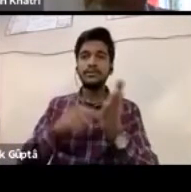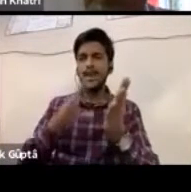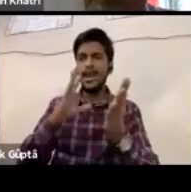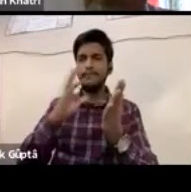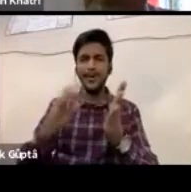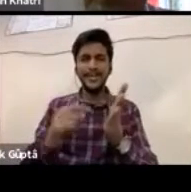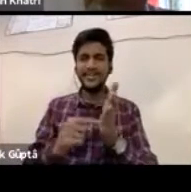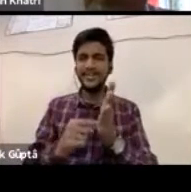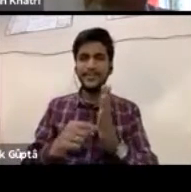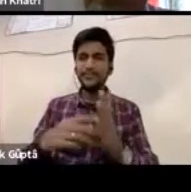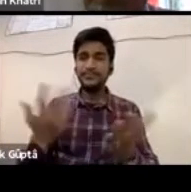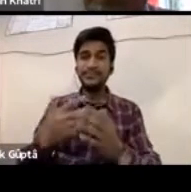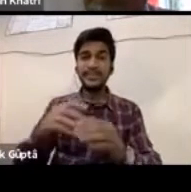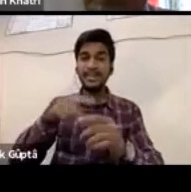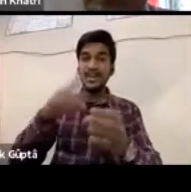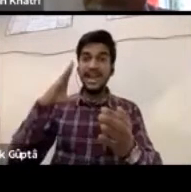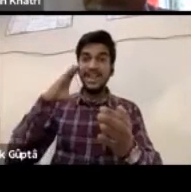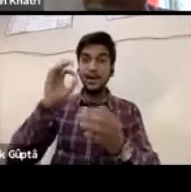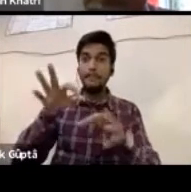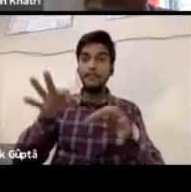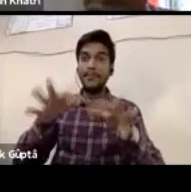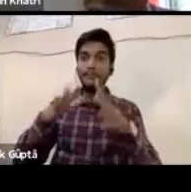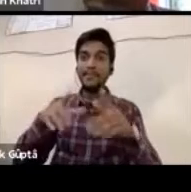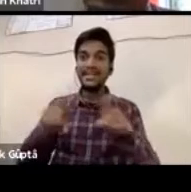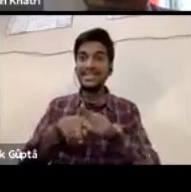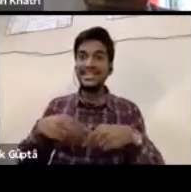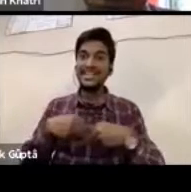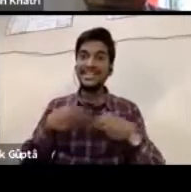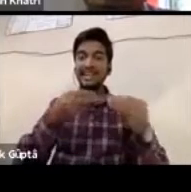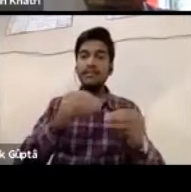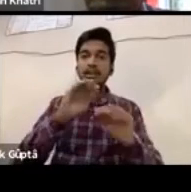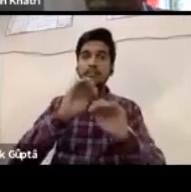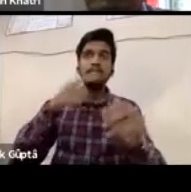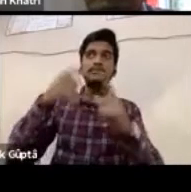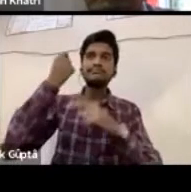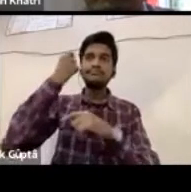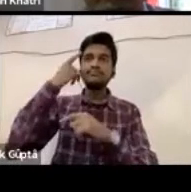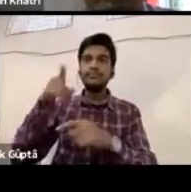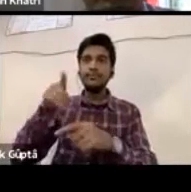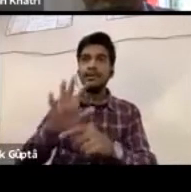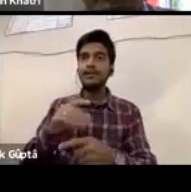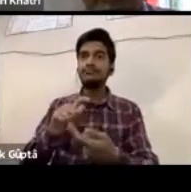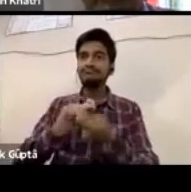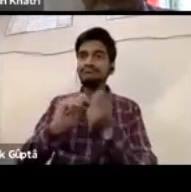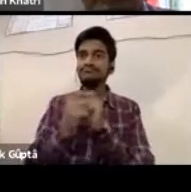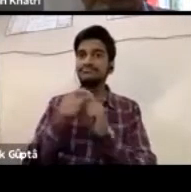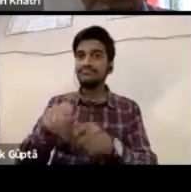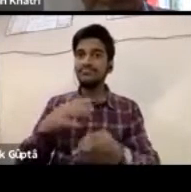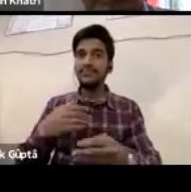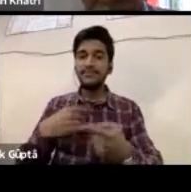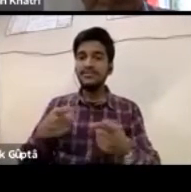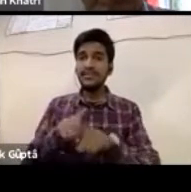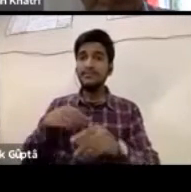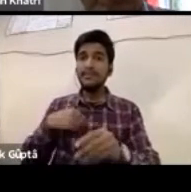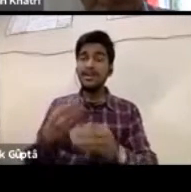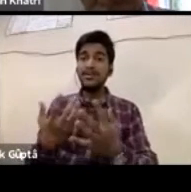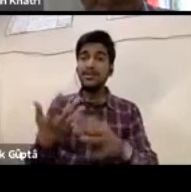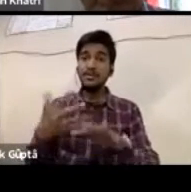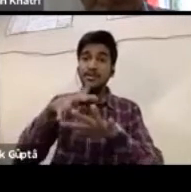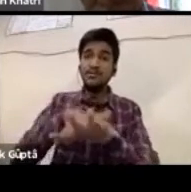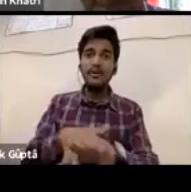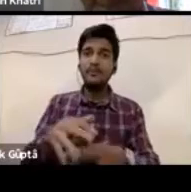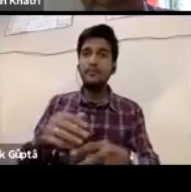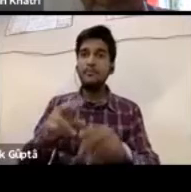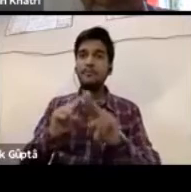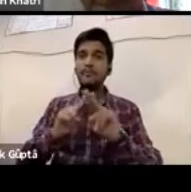हमें एक्सेसिबल और प्रॉपर इंफॉर्मेशन नहीं है, हम पूरी तरह से इंक्लूडेड नहीं रहते हैं. मैंने एक मोबाइल ऐप